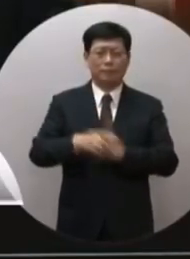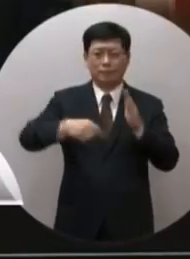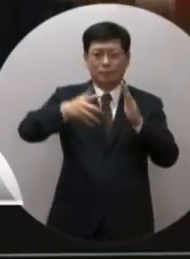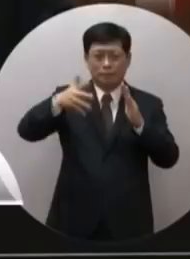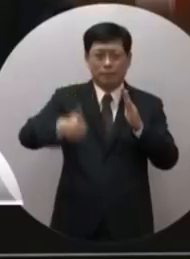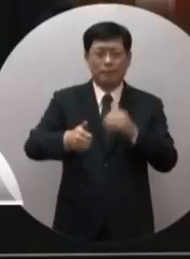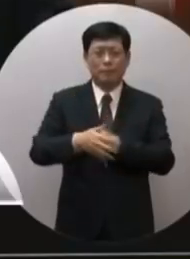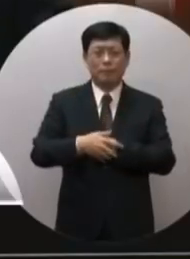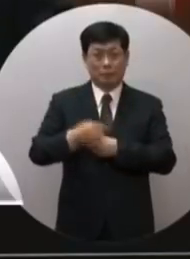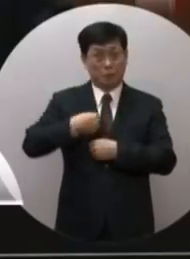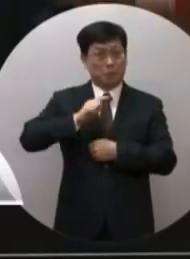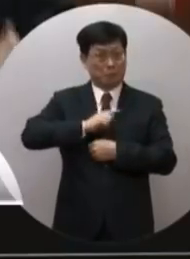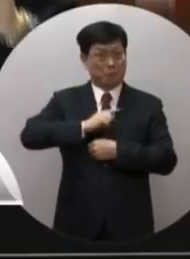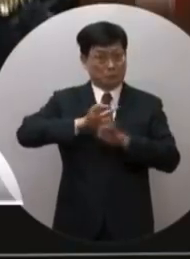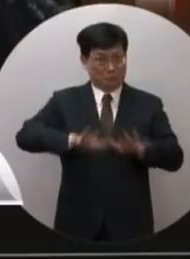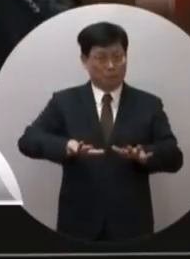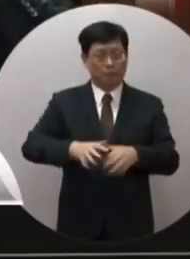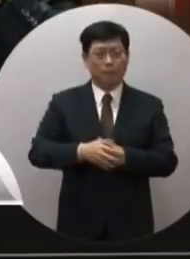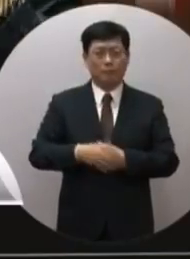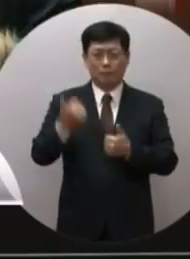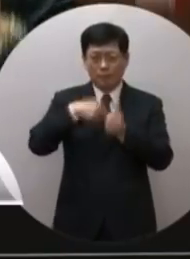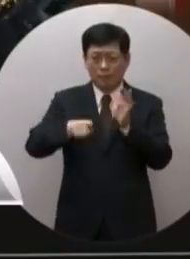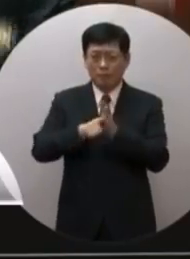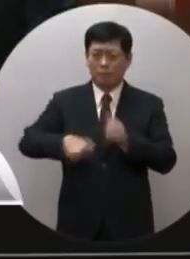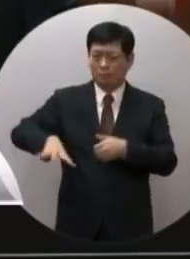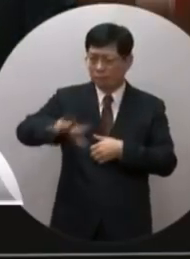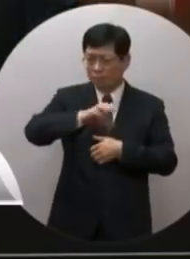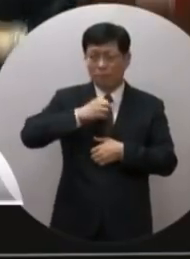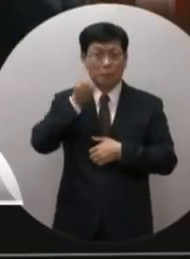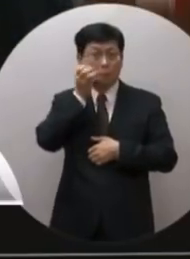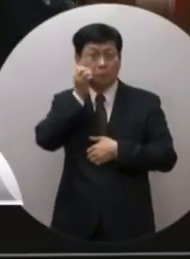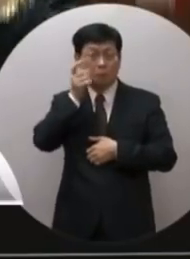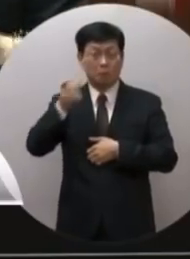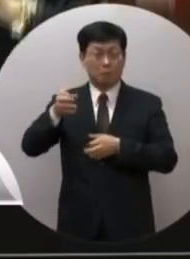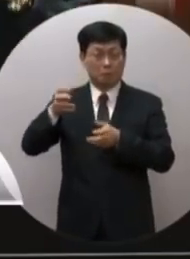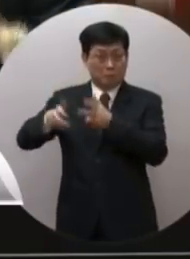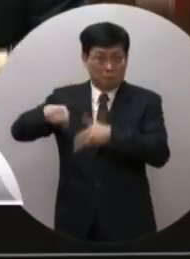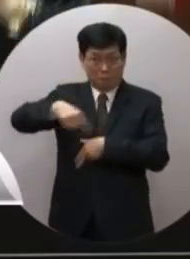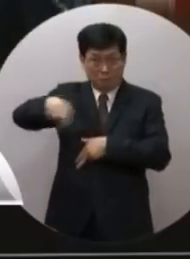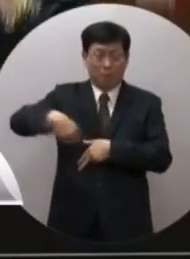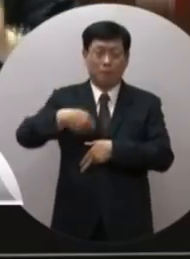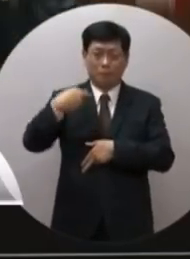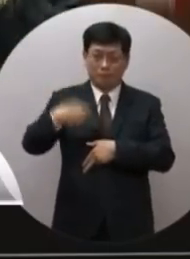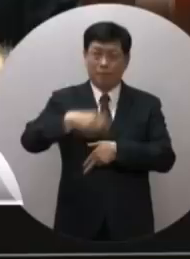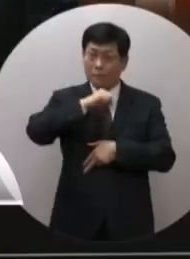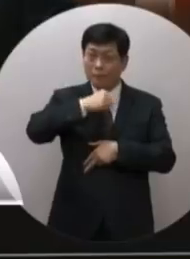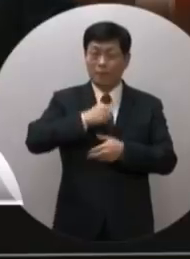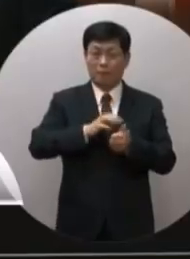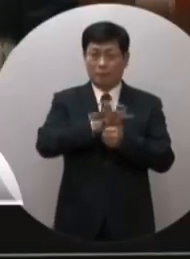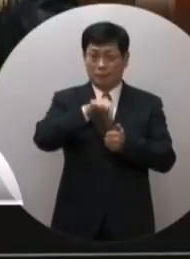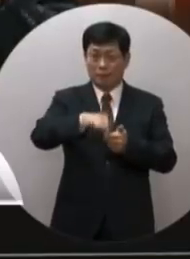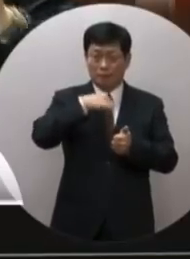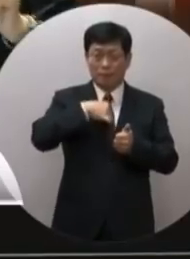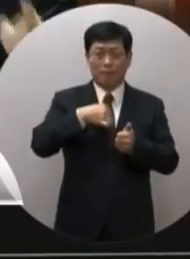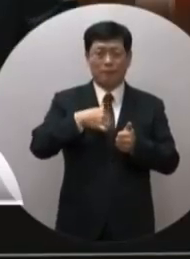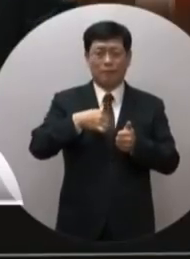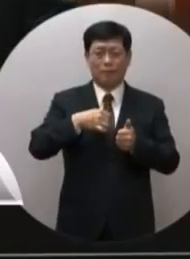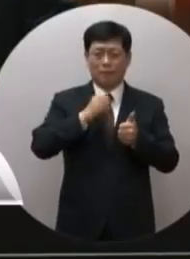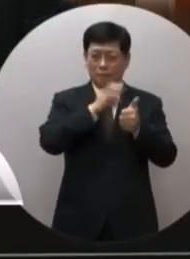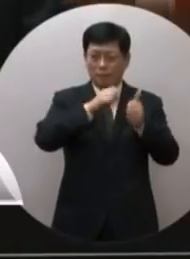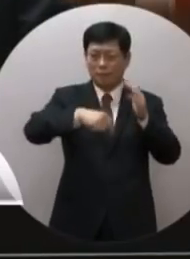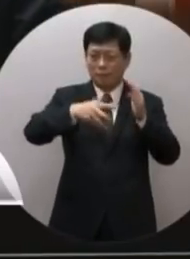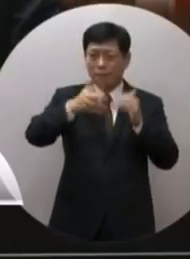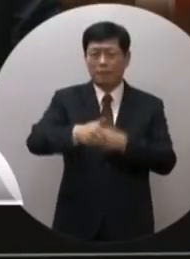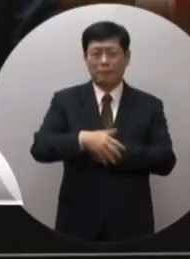长，本席在这里啊，代表所有花莲的产业，跟台湾所有爱好品野的产业，要跟院